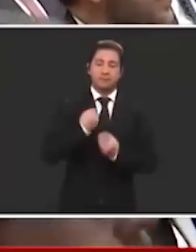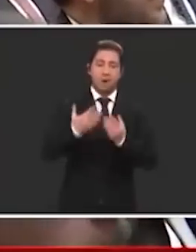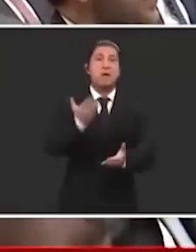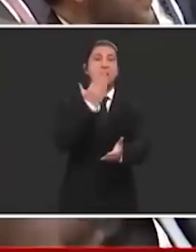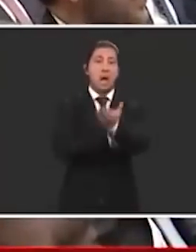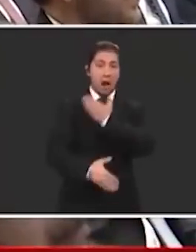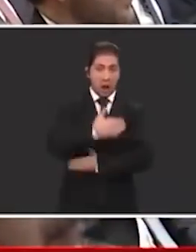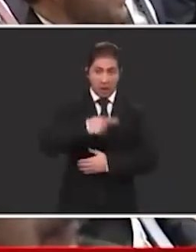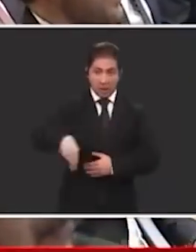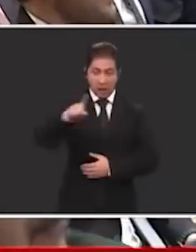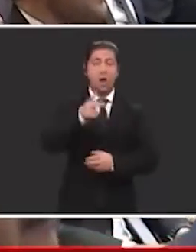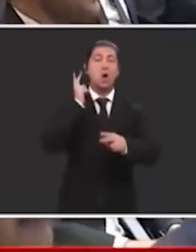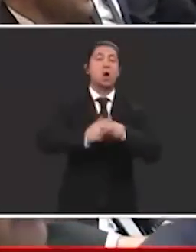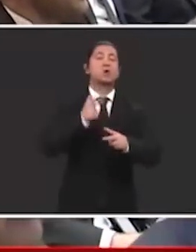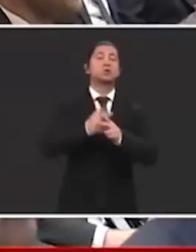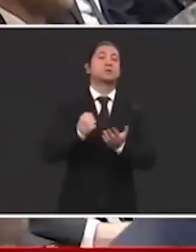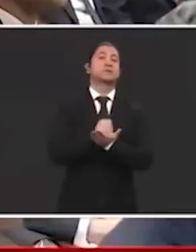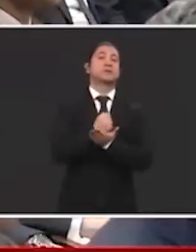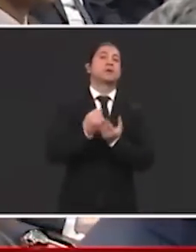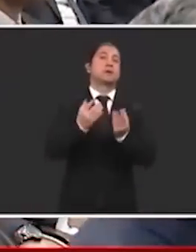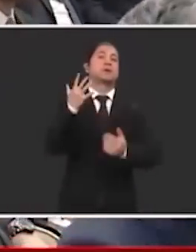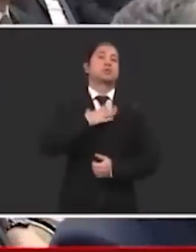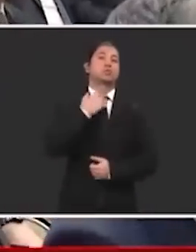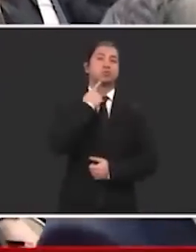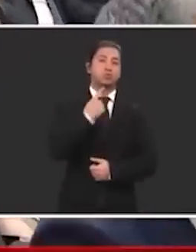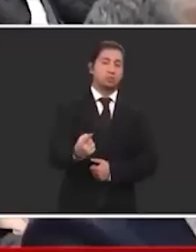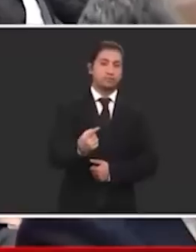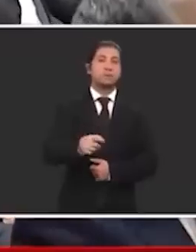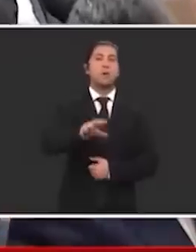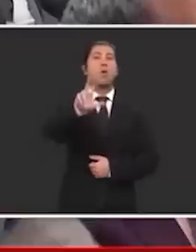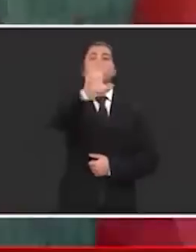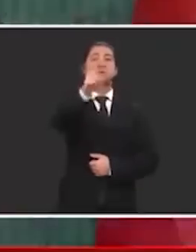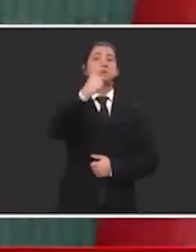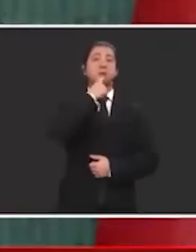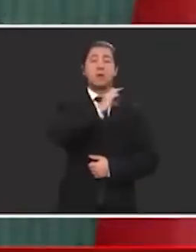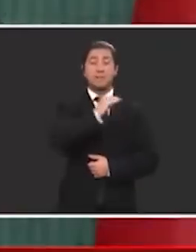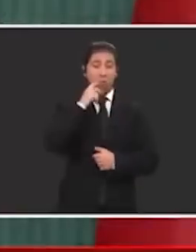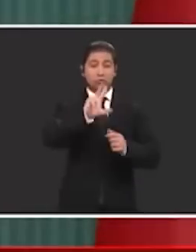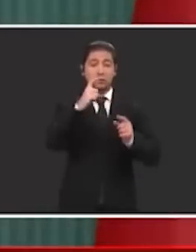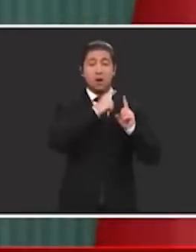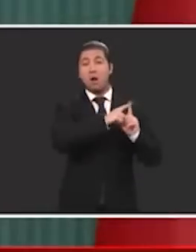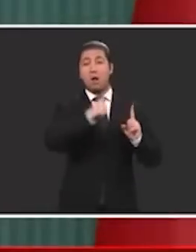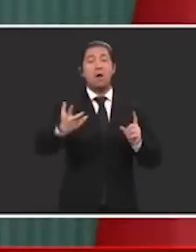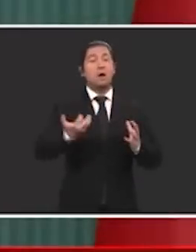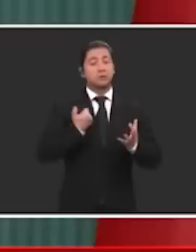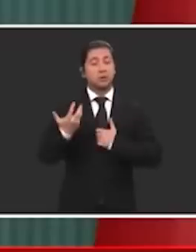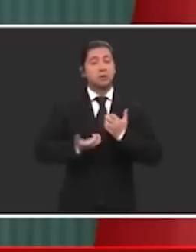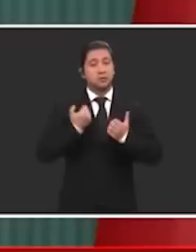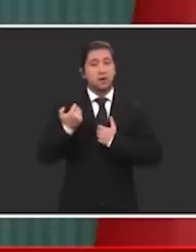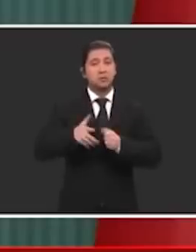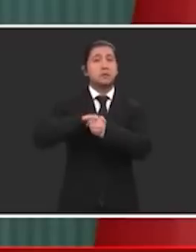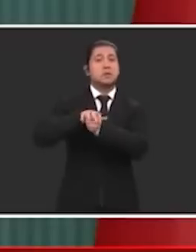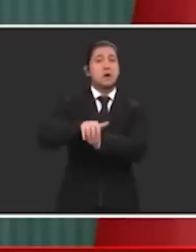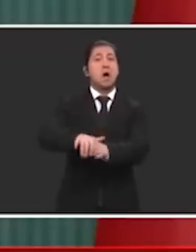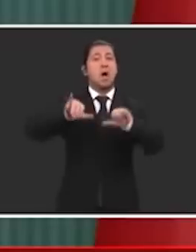yaralılara acil şifalar diliyorum. Tam 30 yıl boyunca yaşadıkları onca acıya,